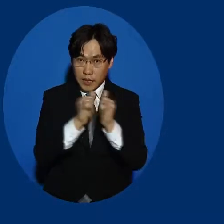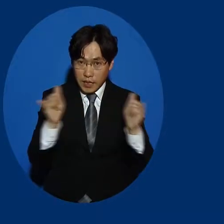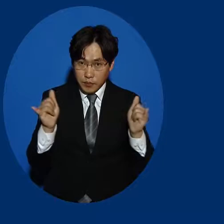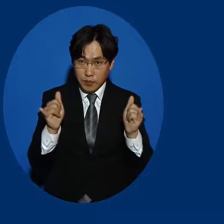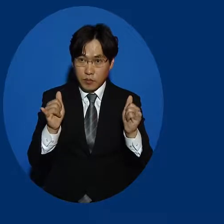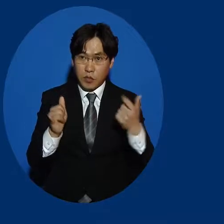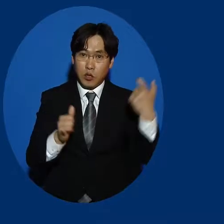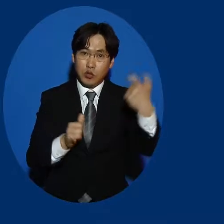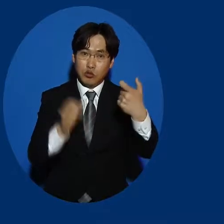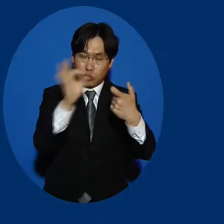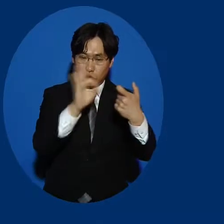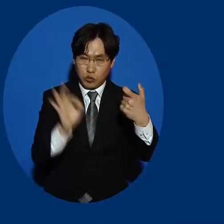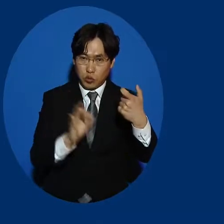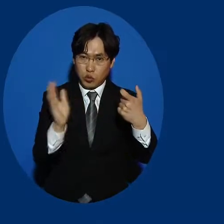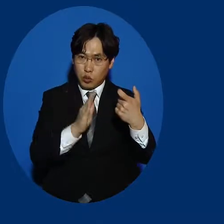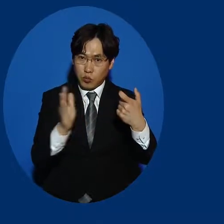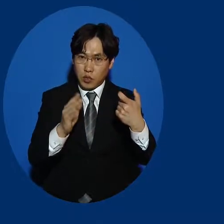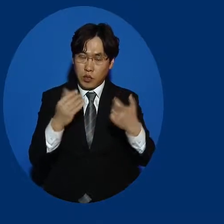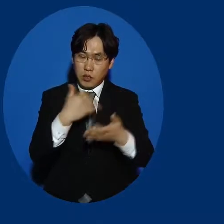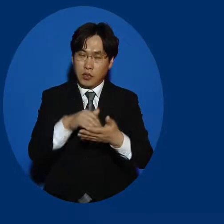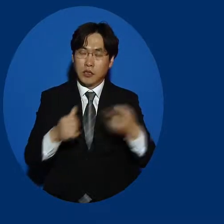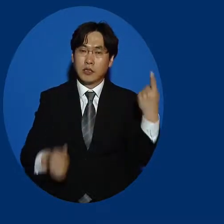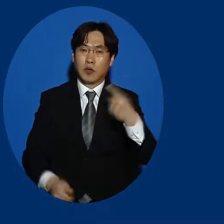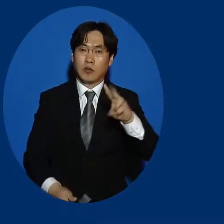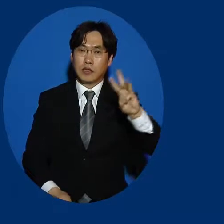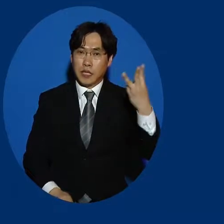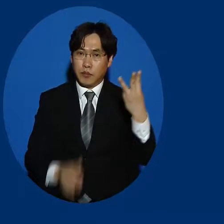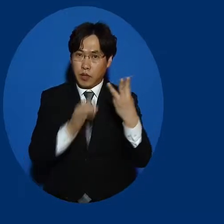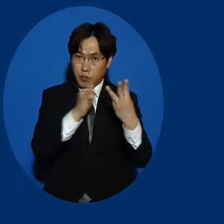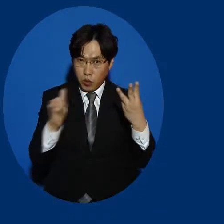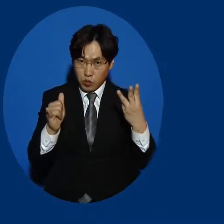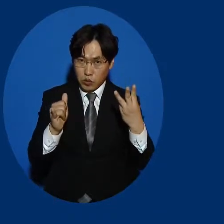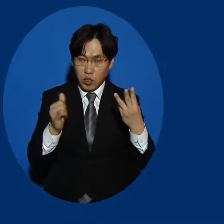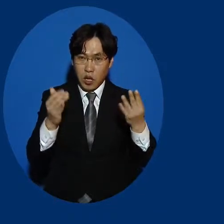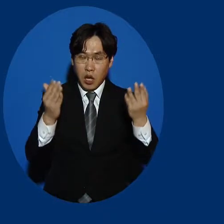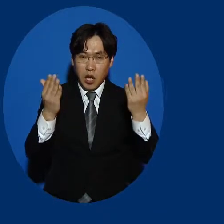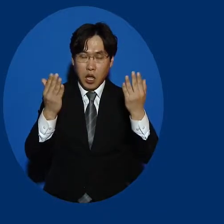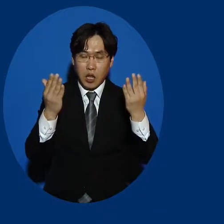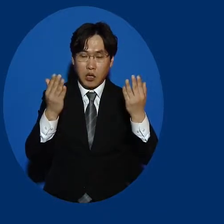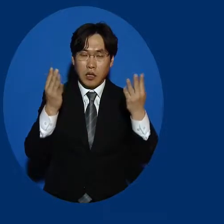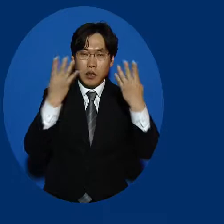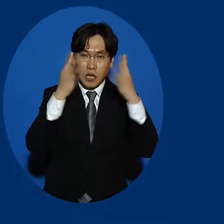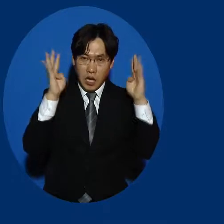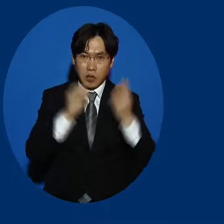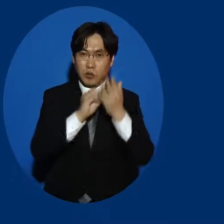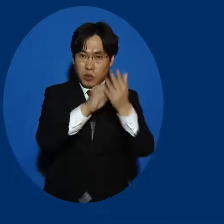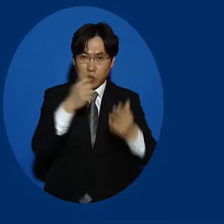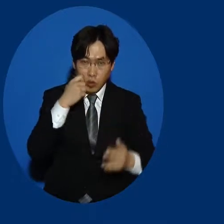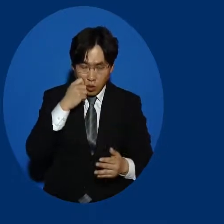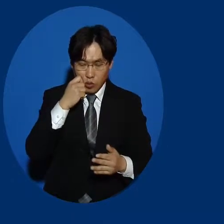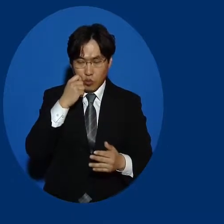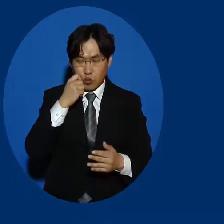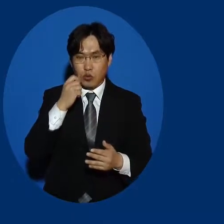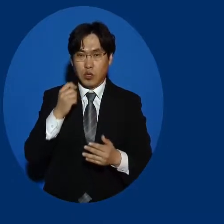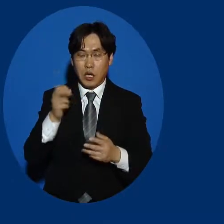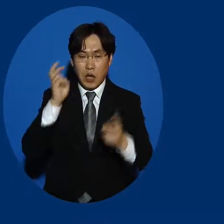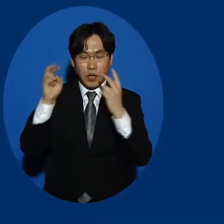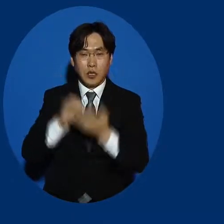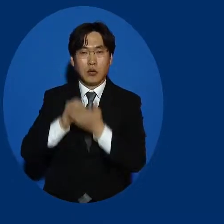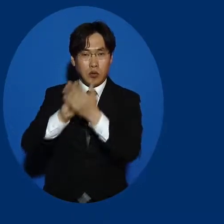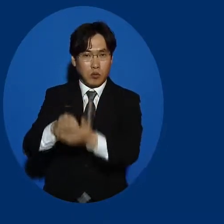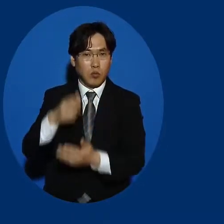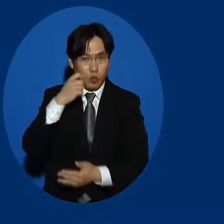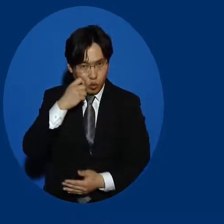거의 60%에 해당하는 1,300여 명이 진학도 못하고 취업도 못한 채 다시